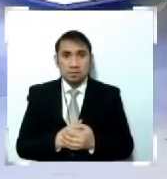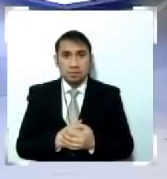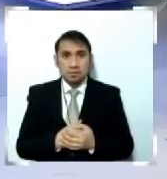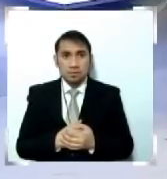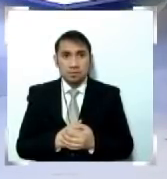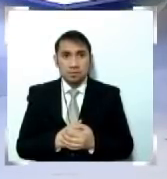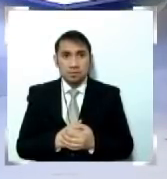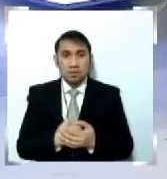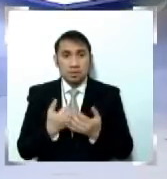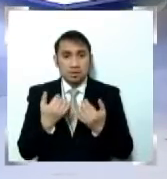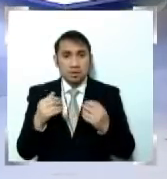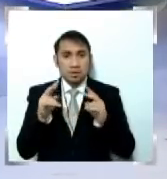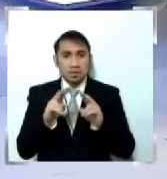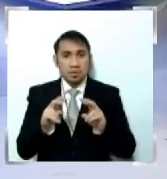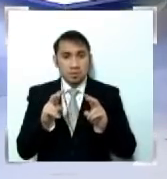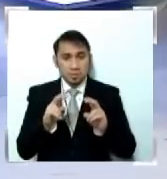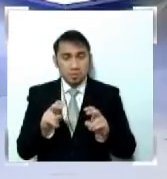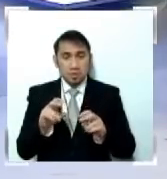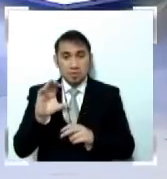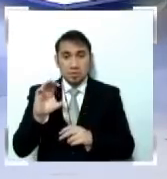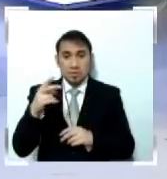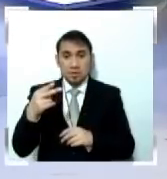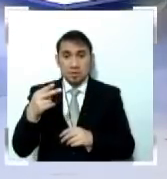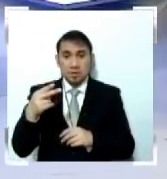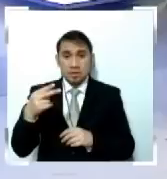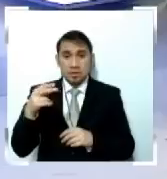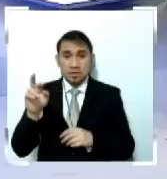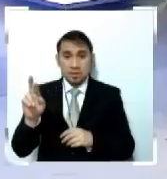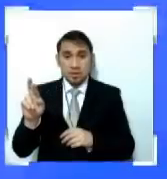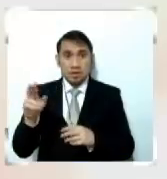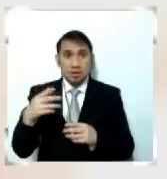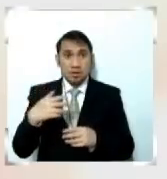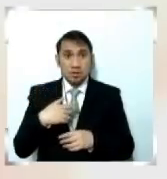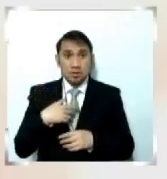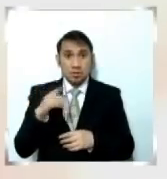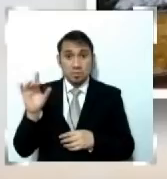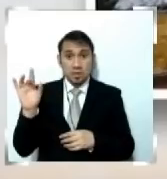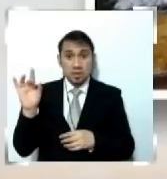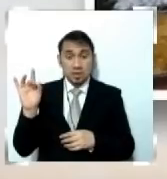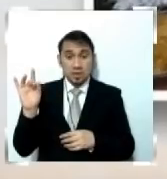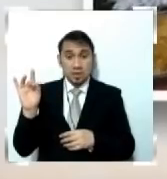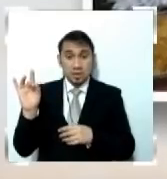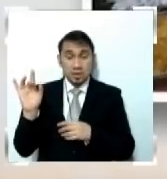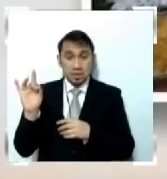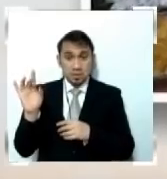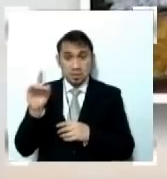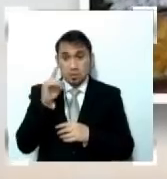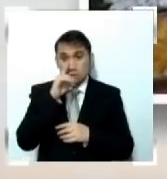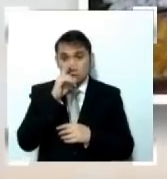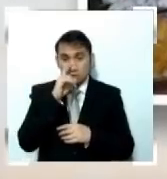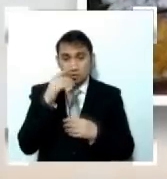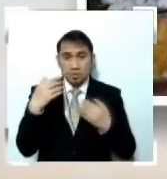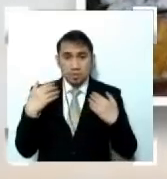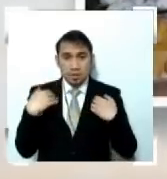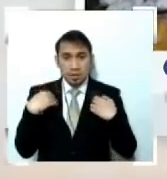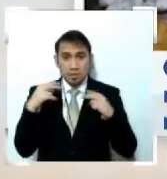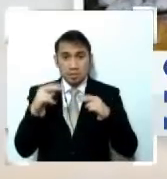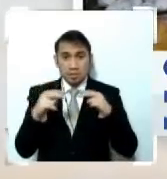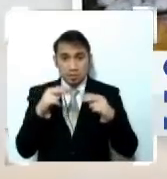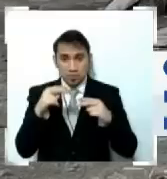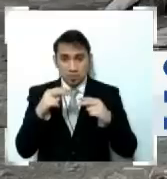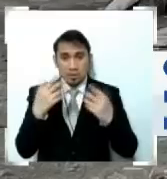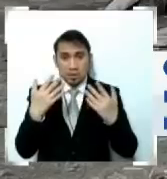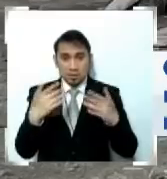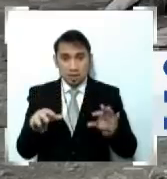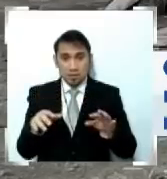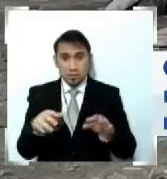Mag-iimbestiga na rin ang Commission on Human Rights sa pagkamatay ng 18 anyos na may kondisyon sa pag-iisip matapos mabaril ng isang pulis. Ayon